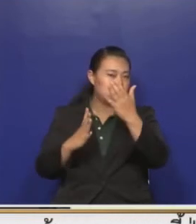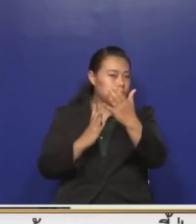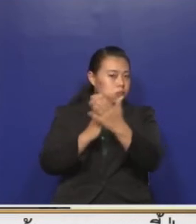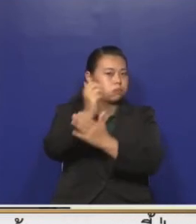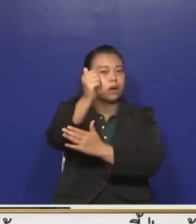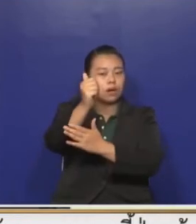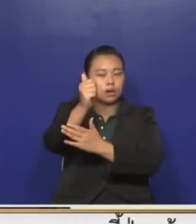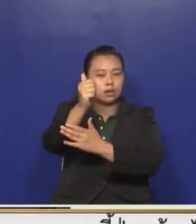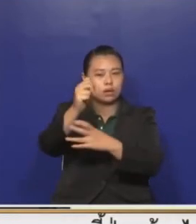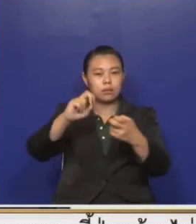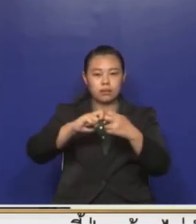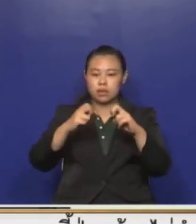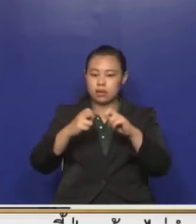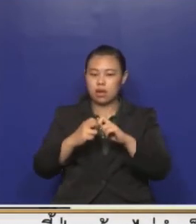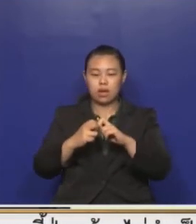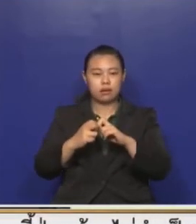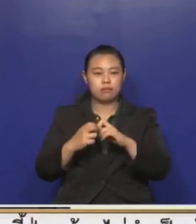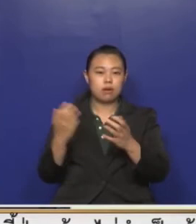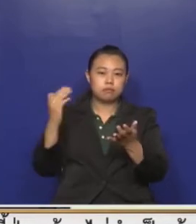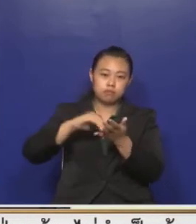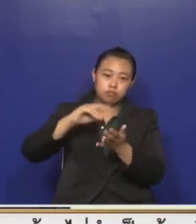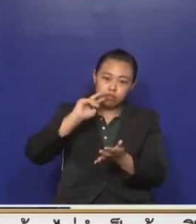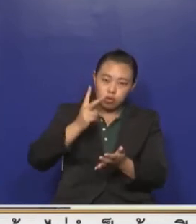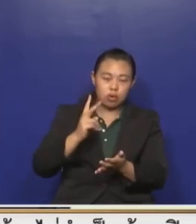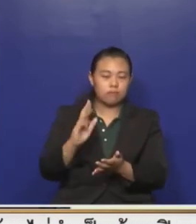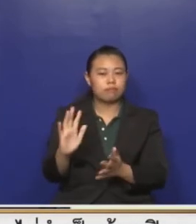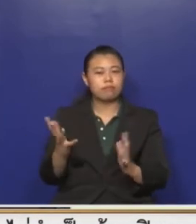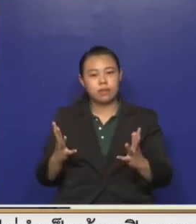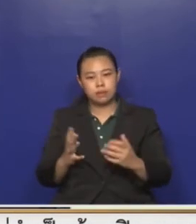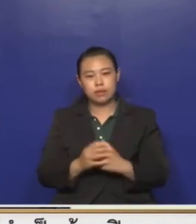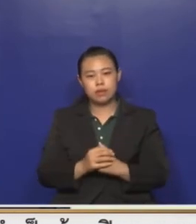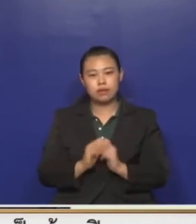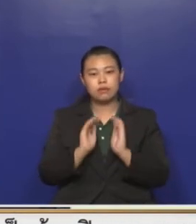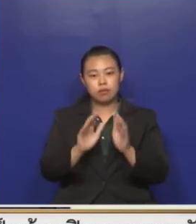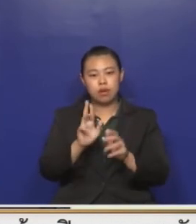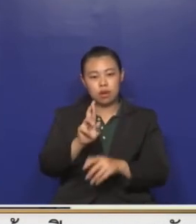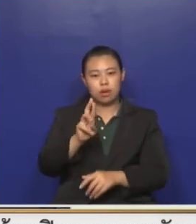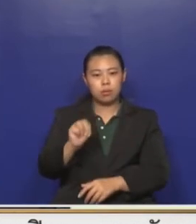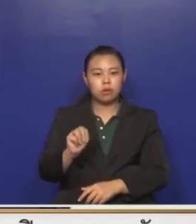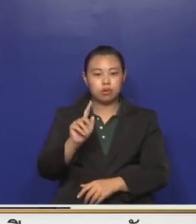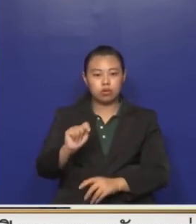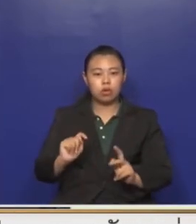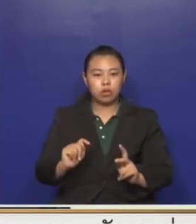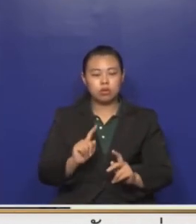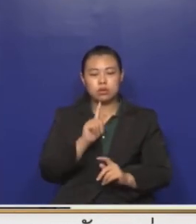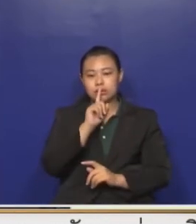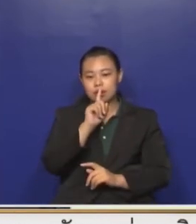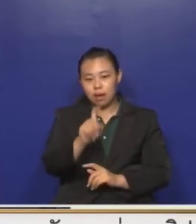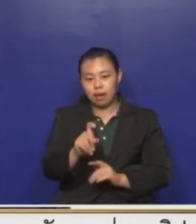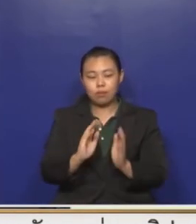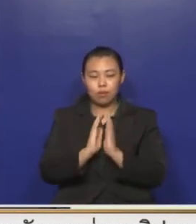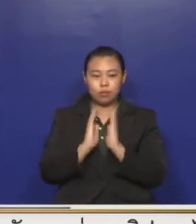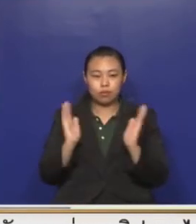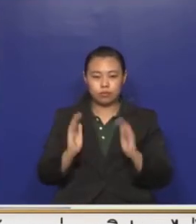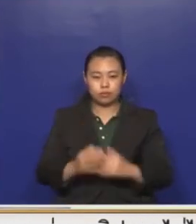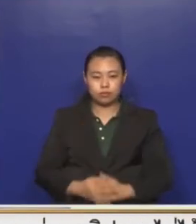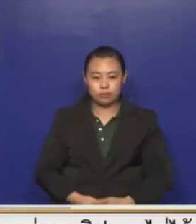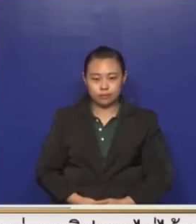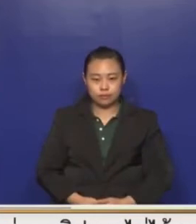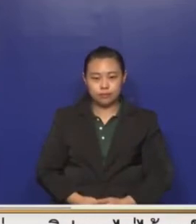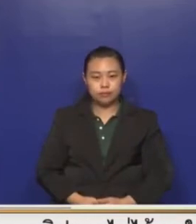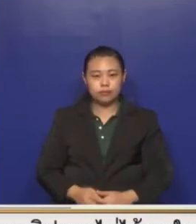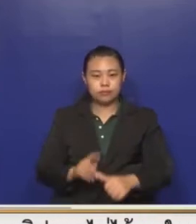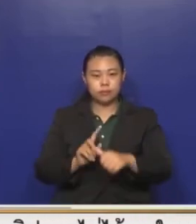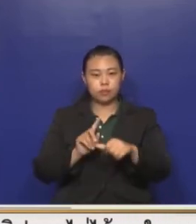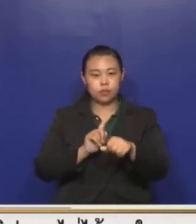โดยไม่มีปัหานี้เกิดข้นอีกขอฝากถามท่านรฐมัตรีครับขพวกุครัครัคนlee อชาเวลาไปจ